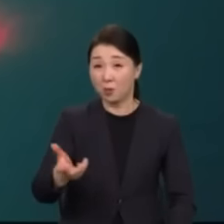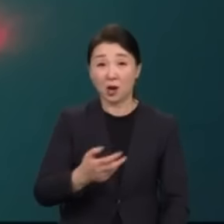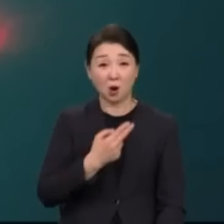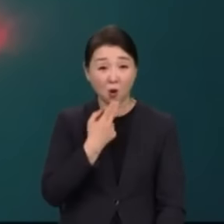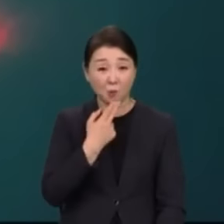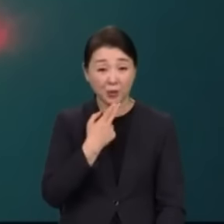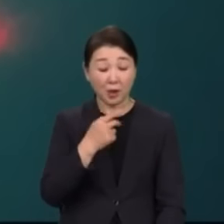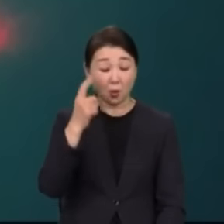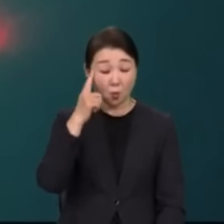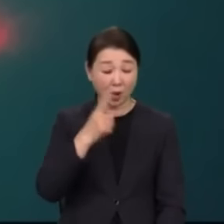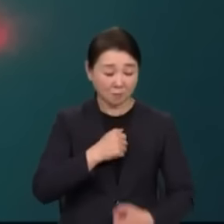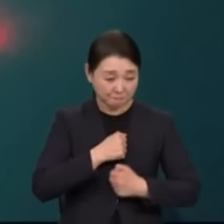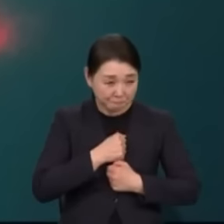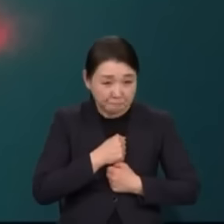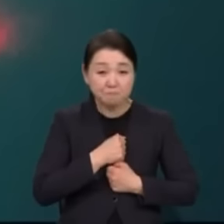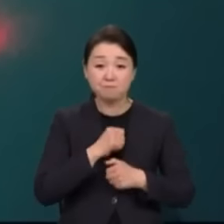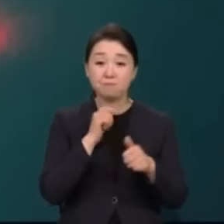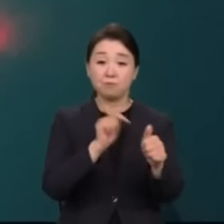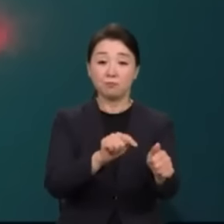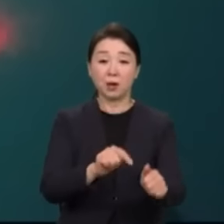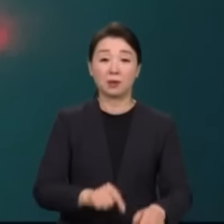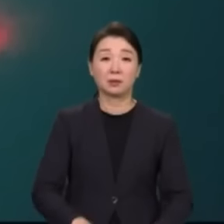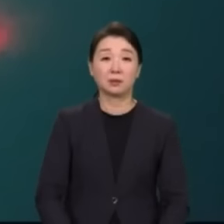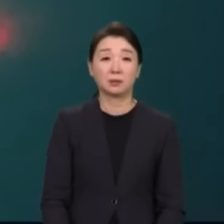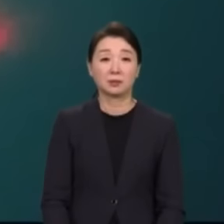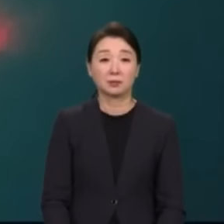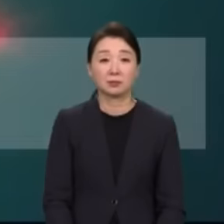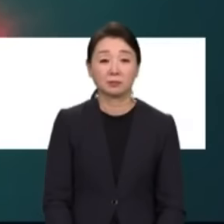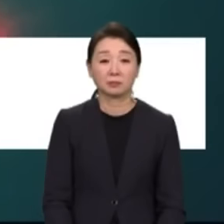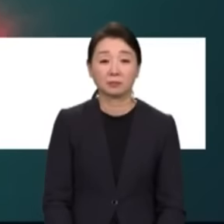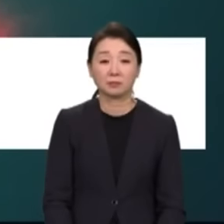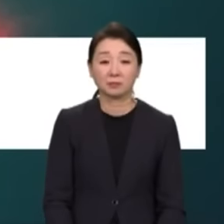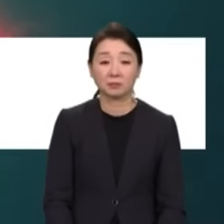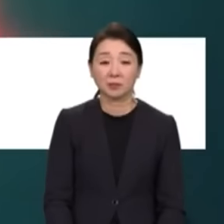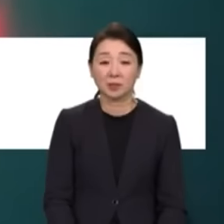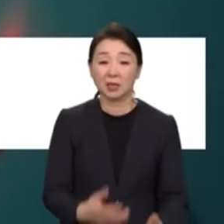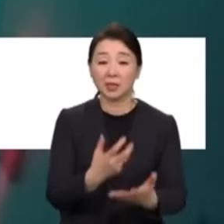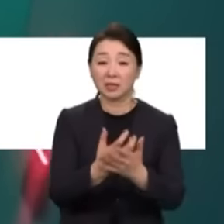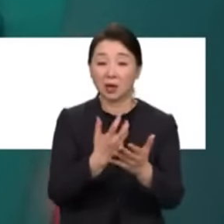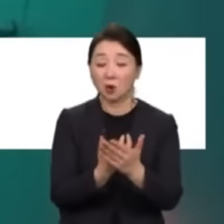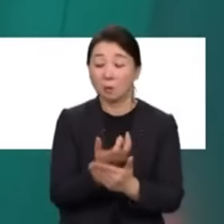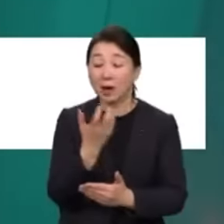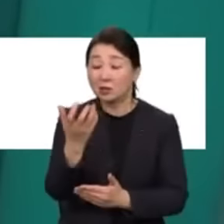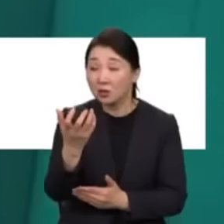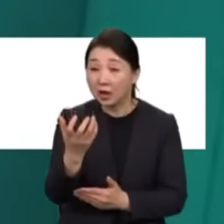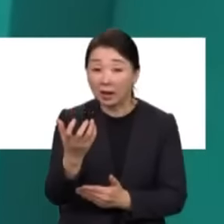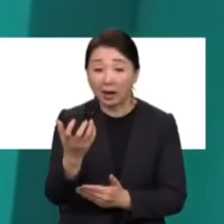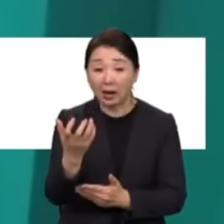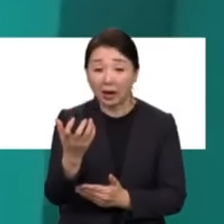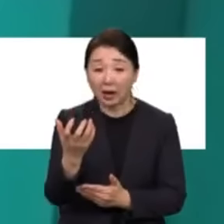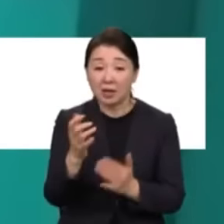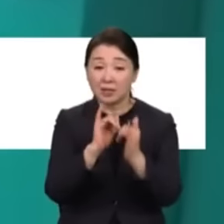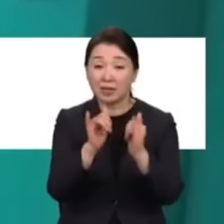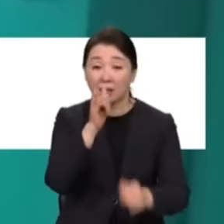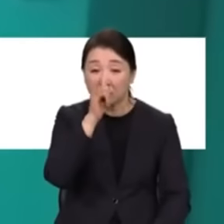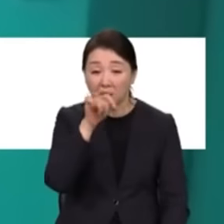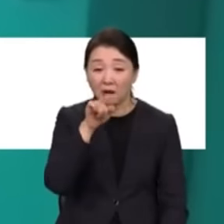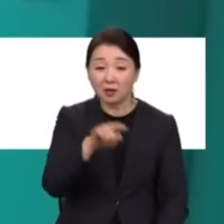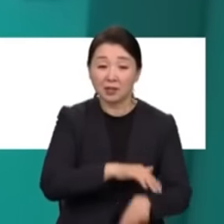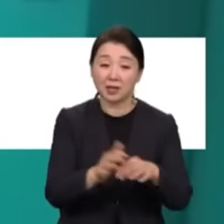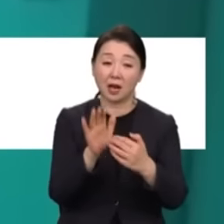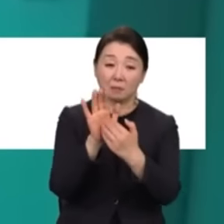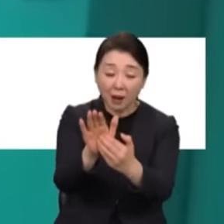않도록 특히 주의하라고도 했습니다. 그걸 뭐 반출하려는 인원이 있으면 그거를 잘 막아서 방첩사